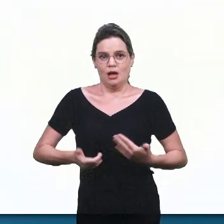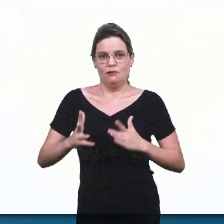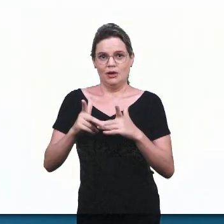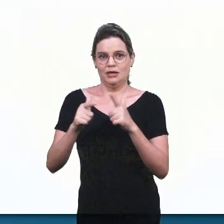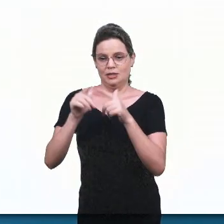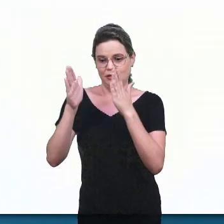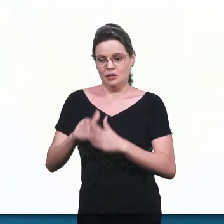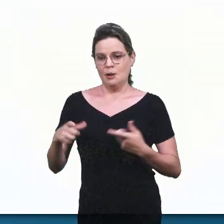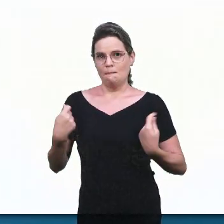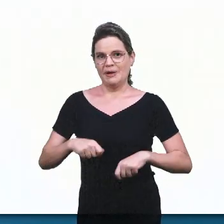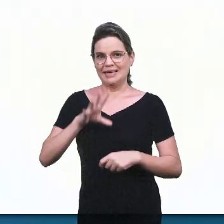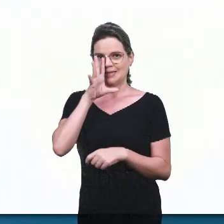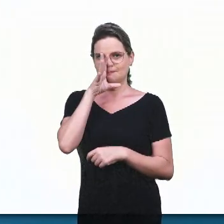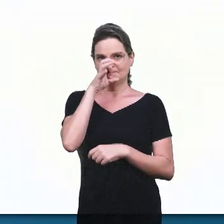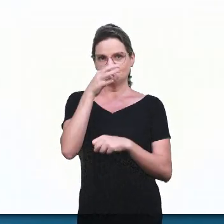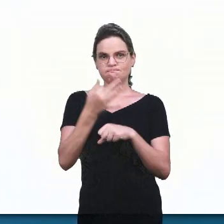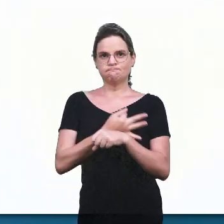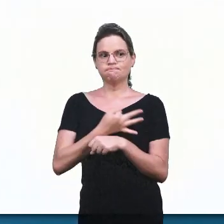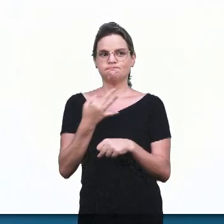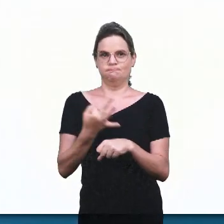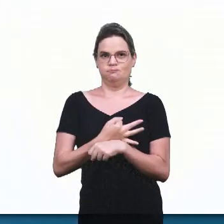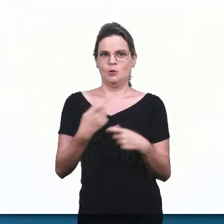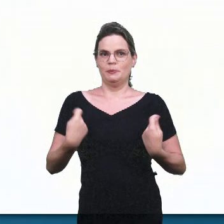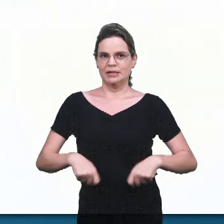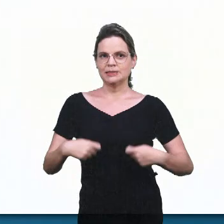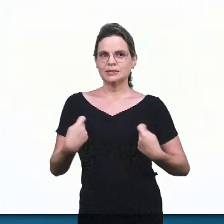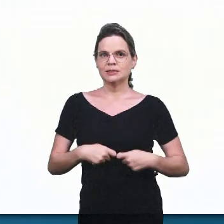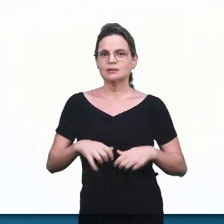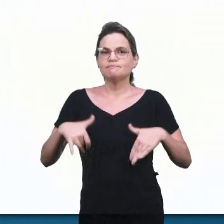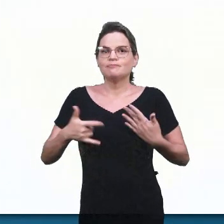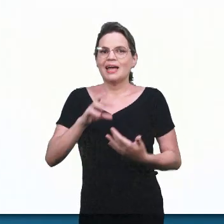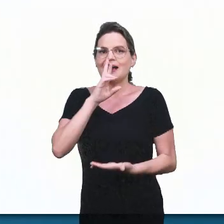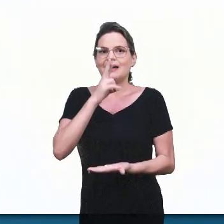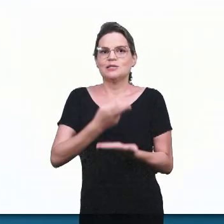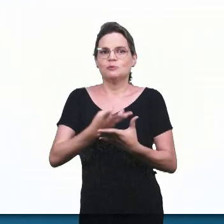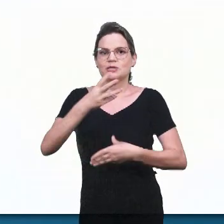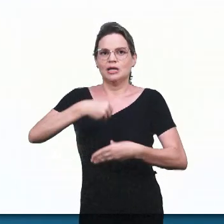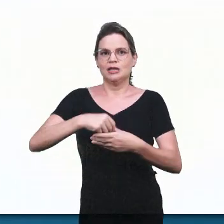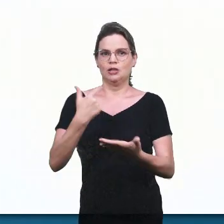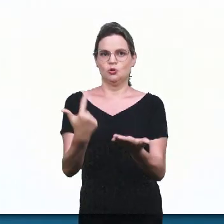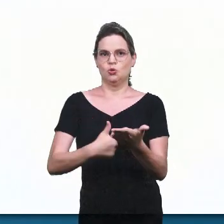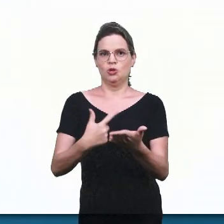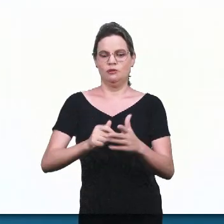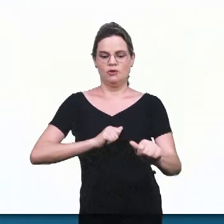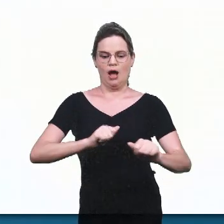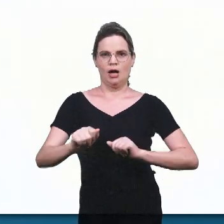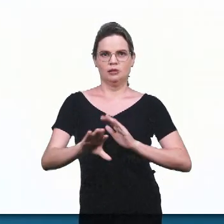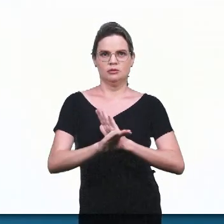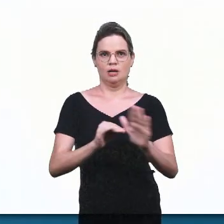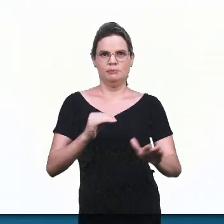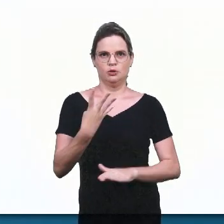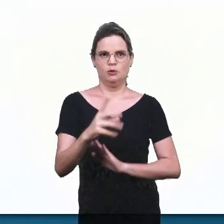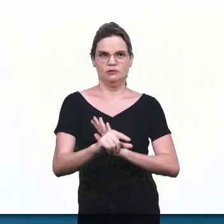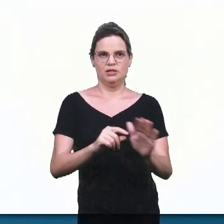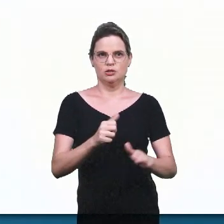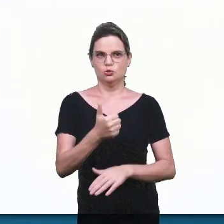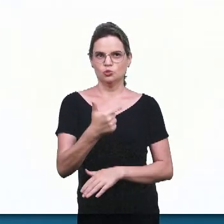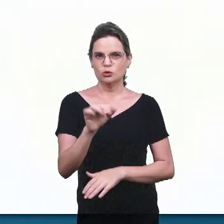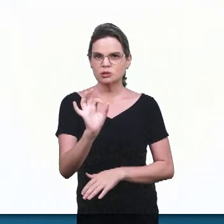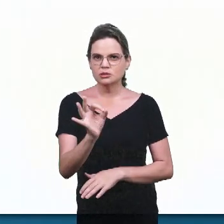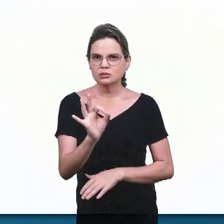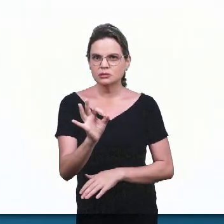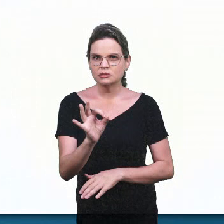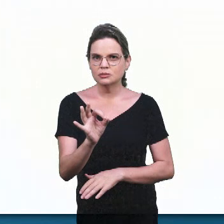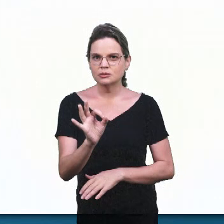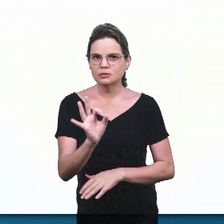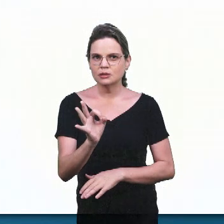doit persévérer? Cette réponse se trouve dans le livre de Actes, Actes 4.12, c'est ça?